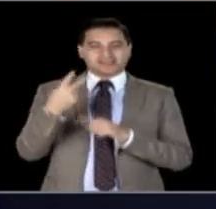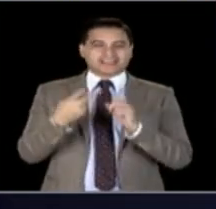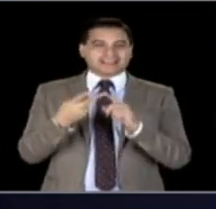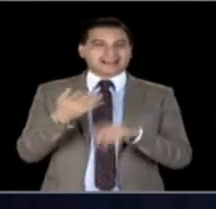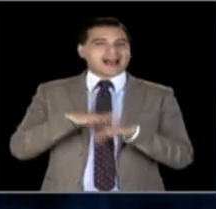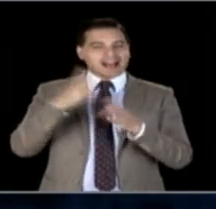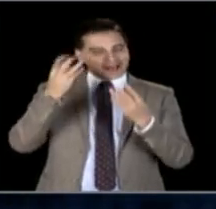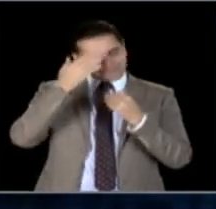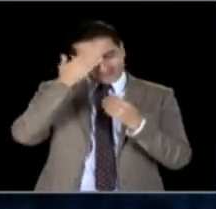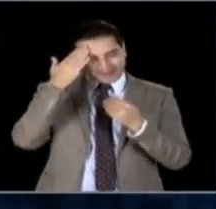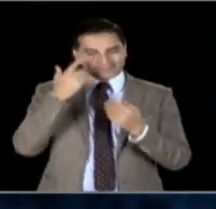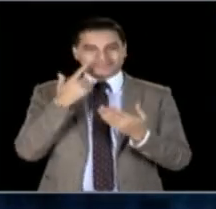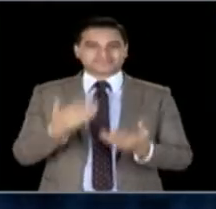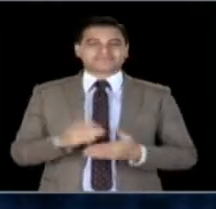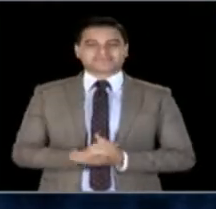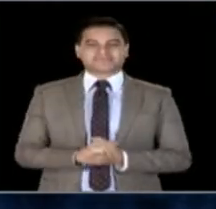فقرة المعرفة.